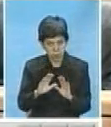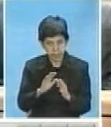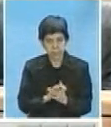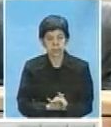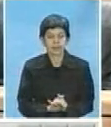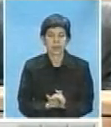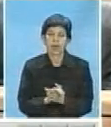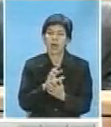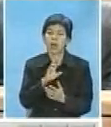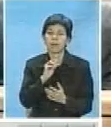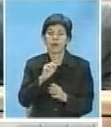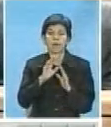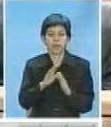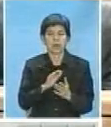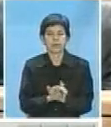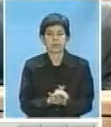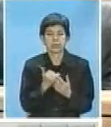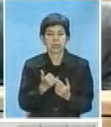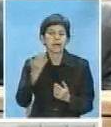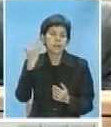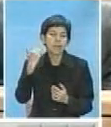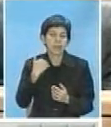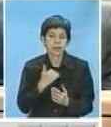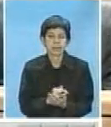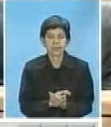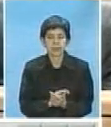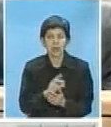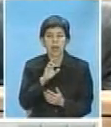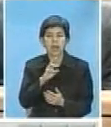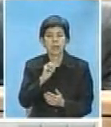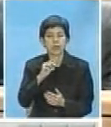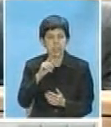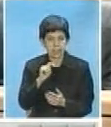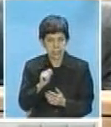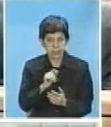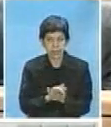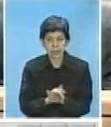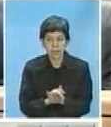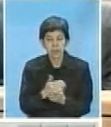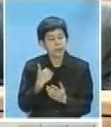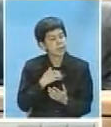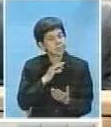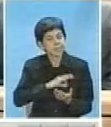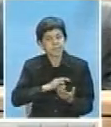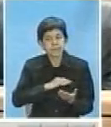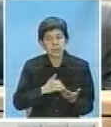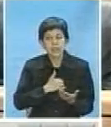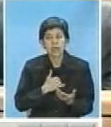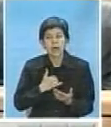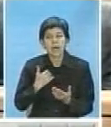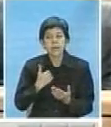รัฐมนตรีนะครับและเมื่อเร็วๆนี้นะครับท่านรัฐมนตรียิ่งไปกันใหญ่ครับไป